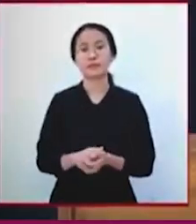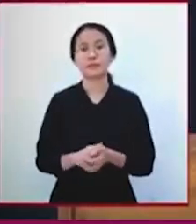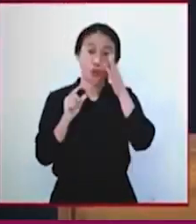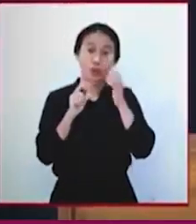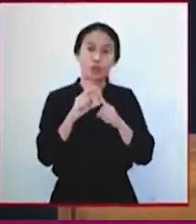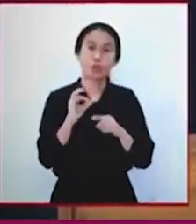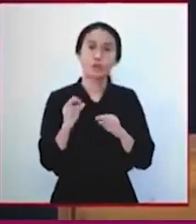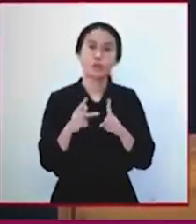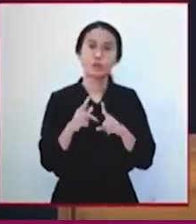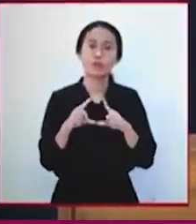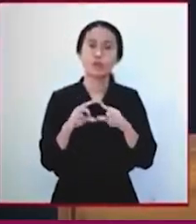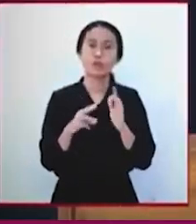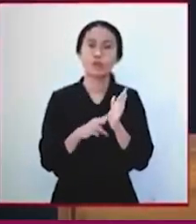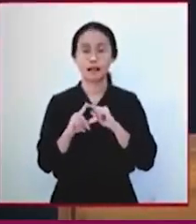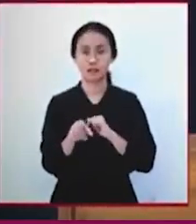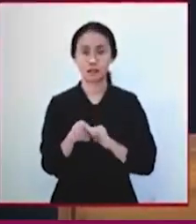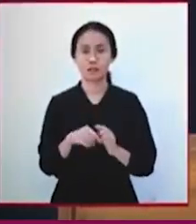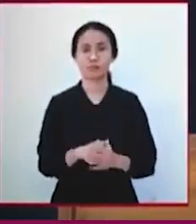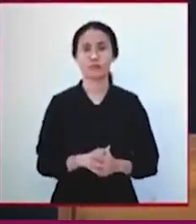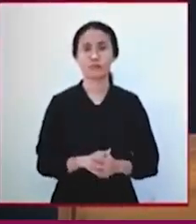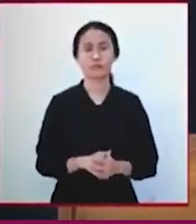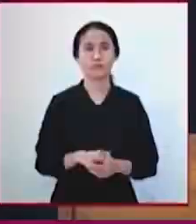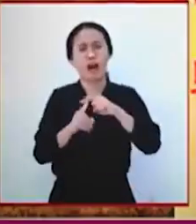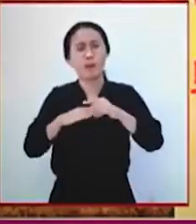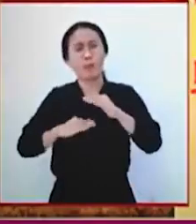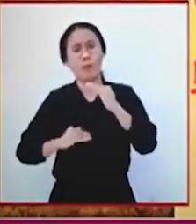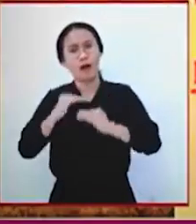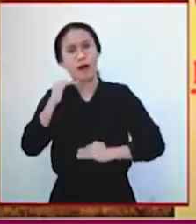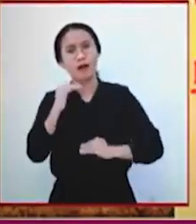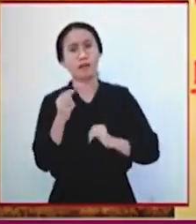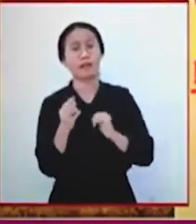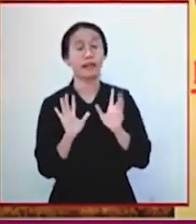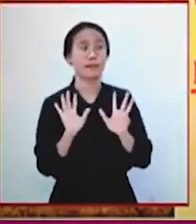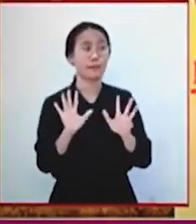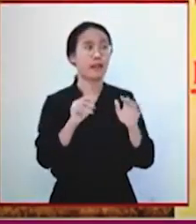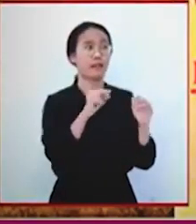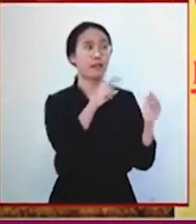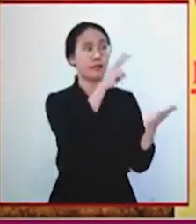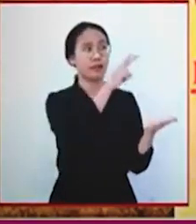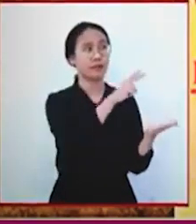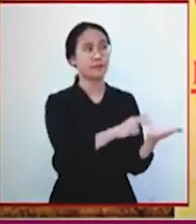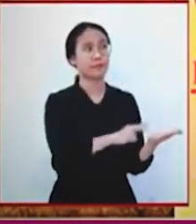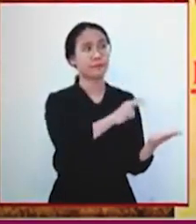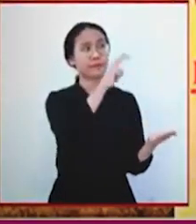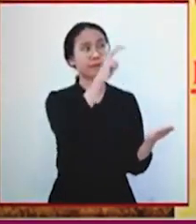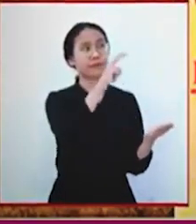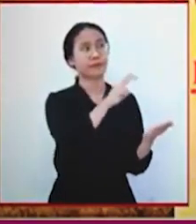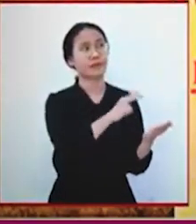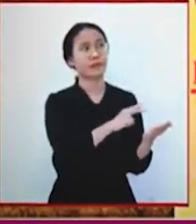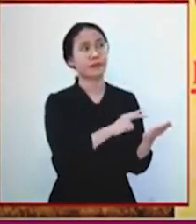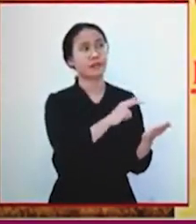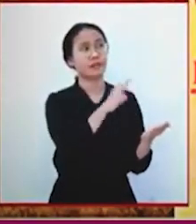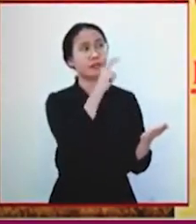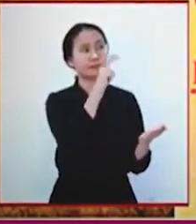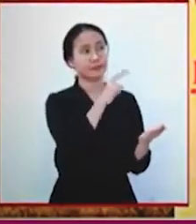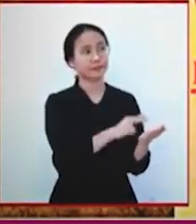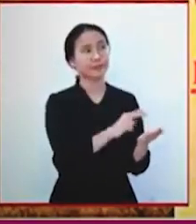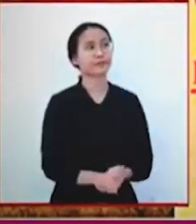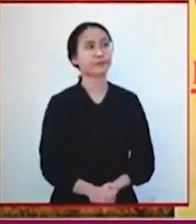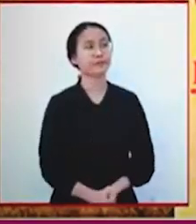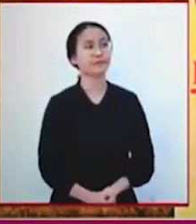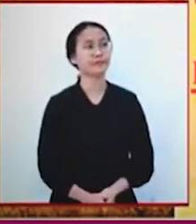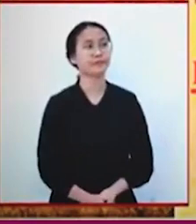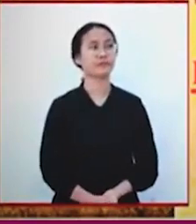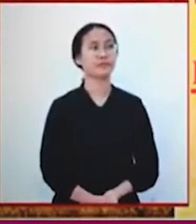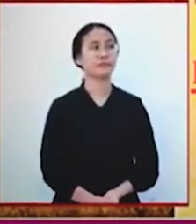pohon jarak itu Yunus tambah marah ih 904 tetapi berfirmanlah Allah kepada Kim Selayaknya Engkau marah karena pohon jarak